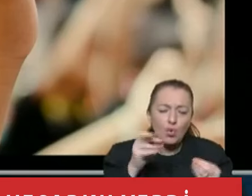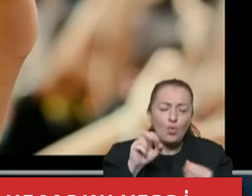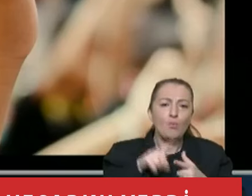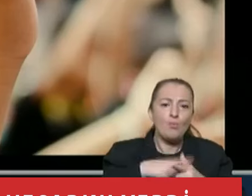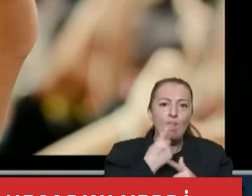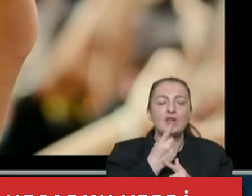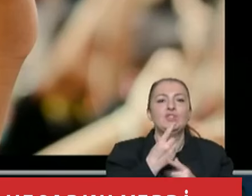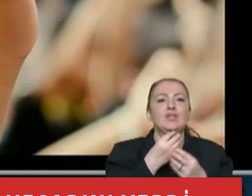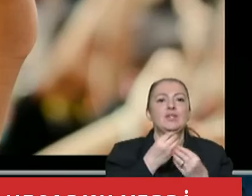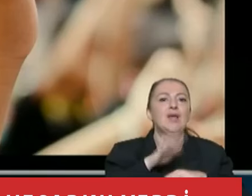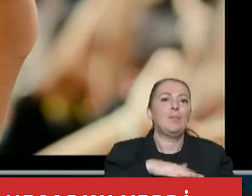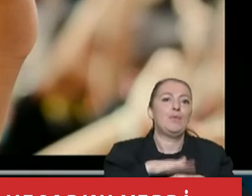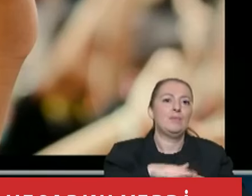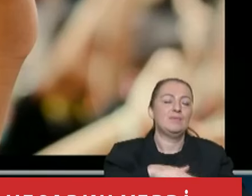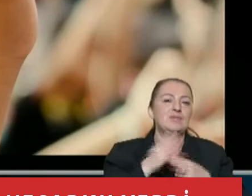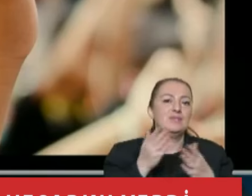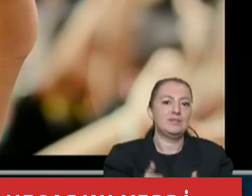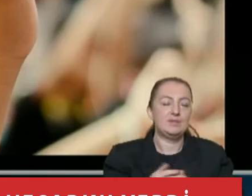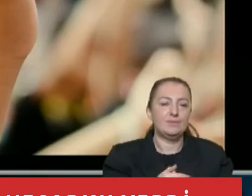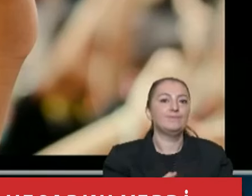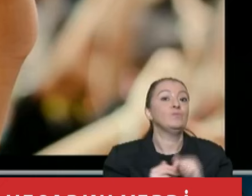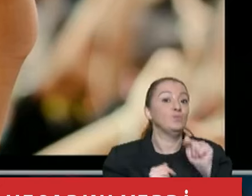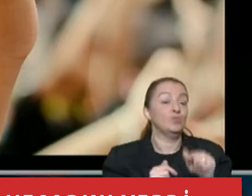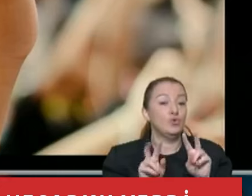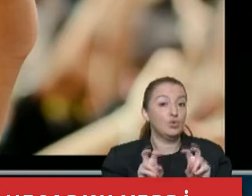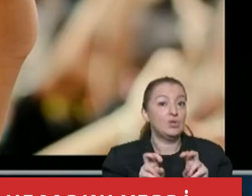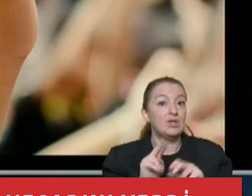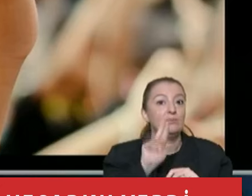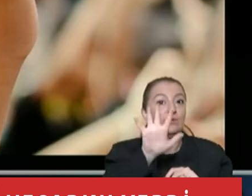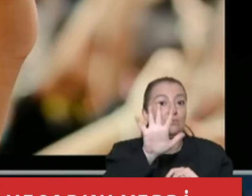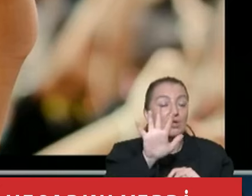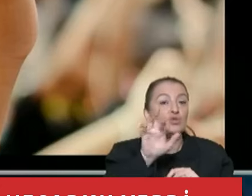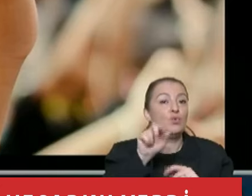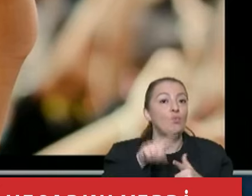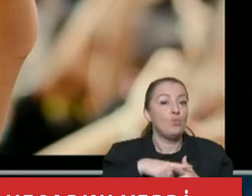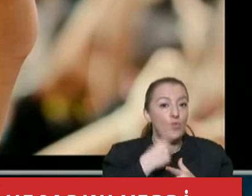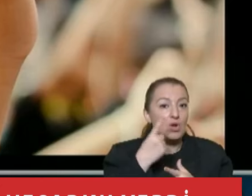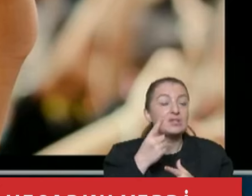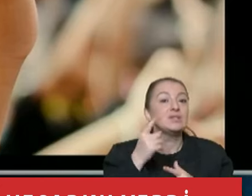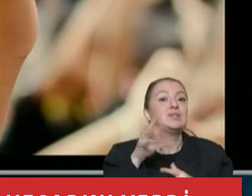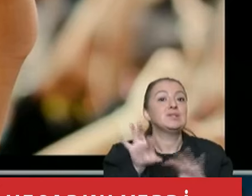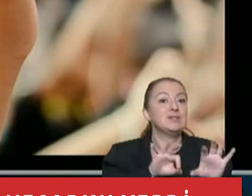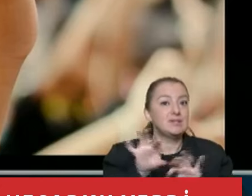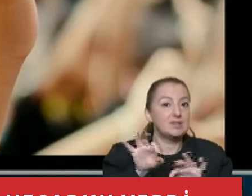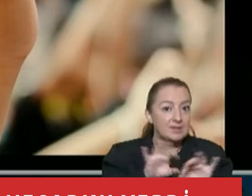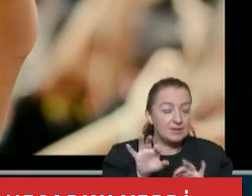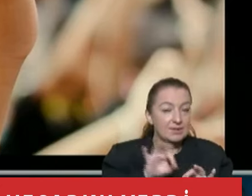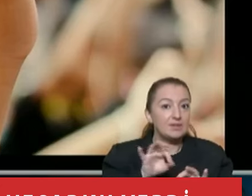sunulmasını sağlamıştır bu noktada 75 projenin seçilerek